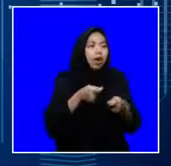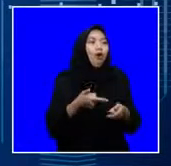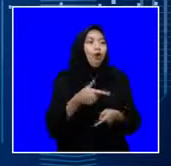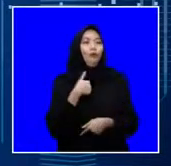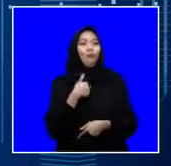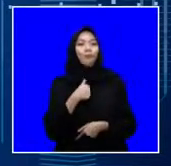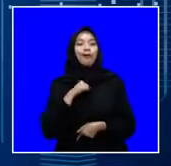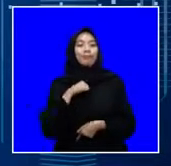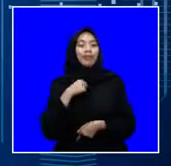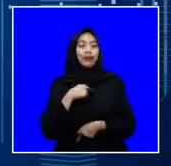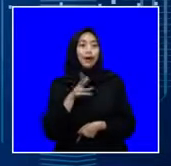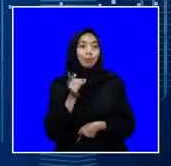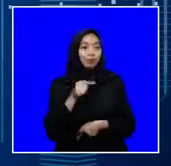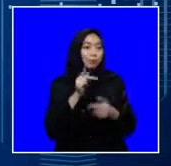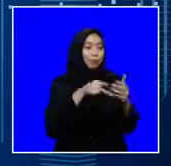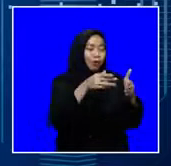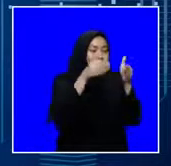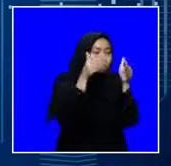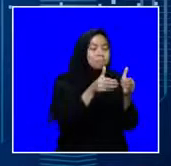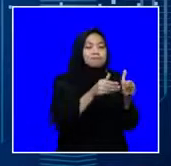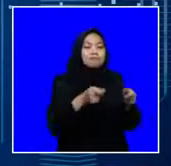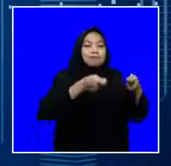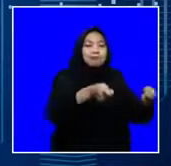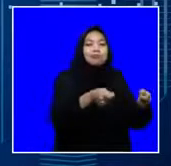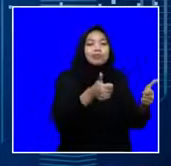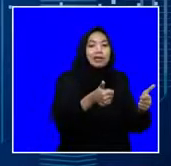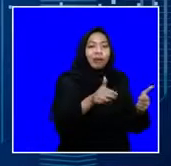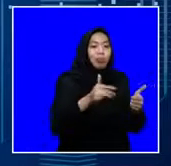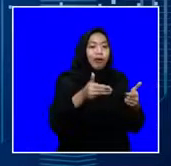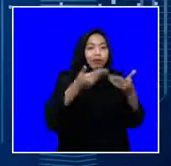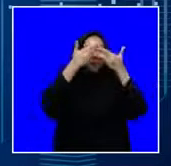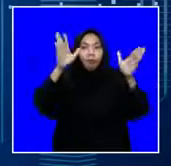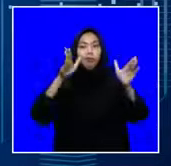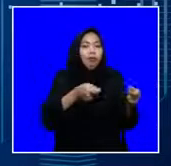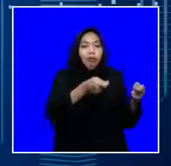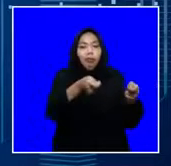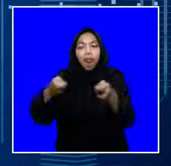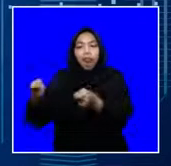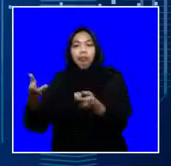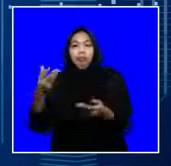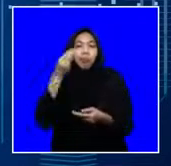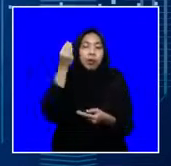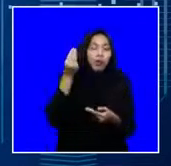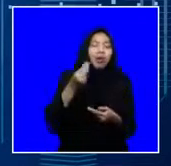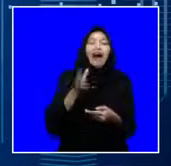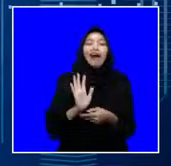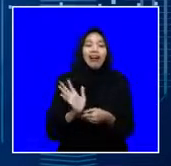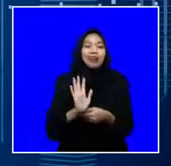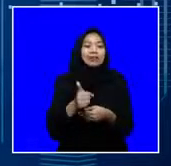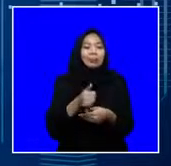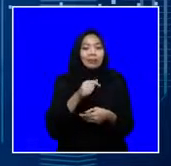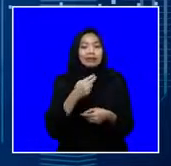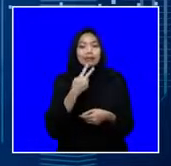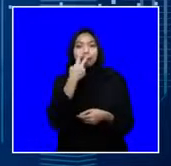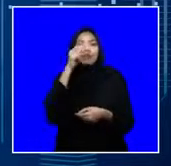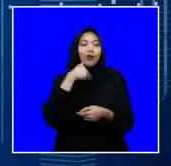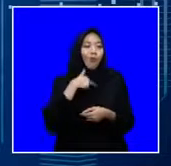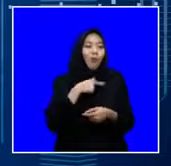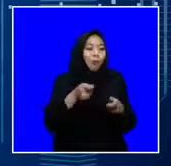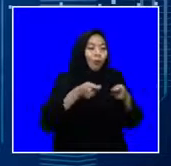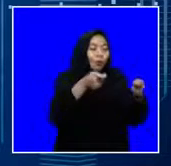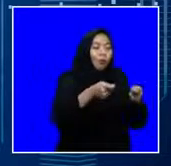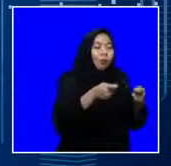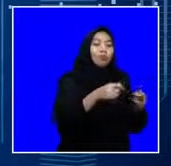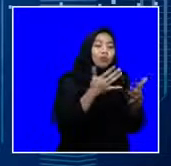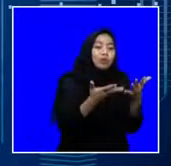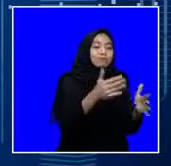apply kepada program-program yang ada di daftar ini dan tahu bahwa itu akan ada kemungkinan besar akan bisa mendapatkan beasiswa LPDP. Jadi